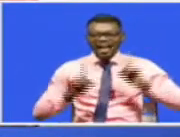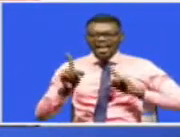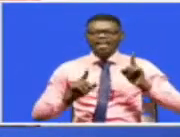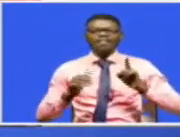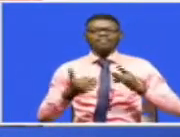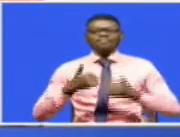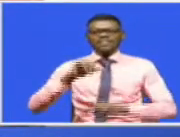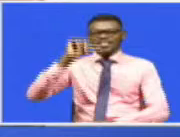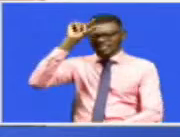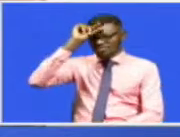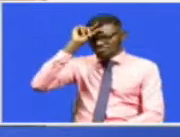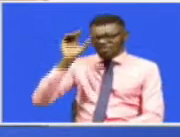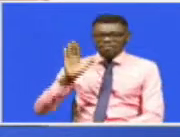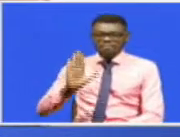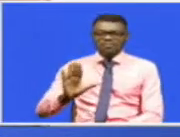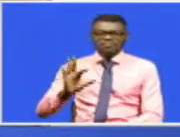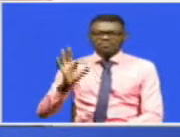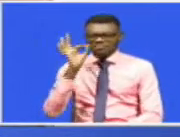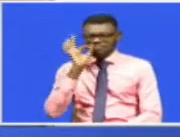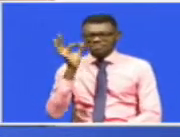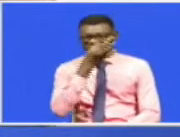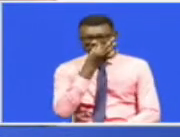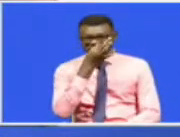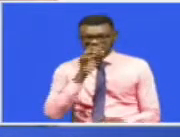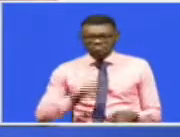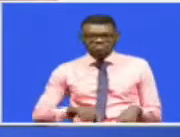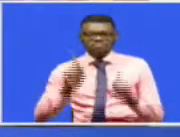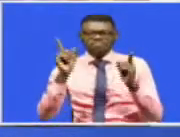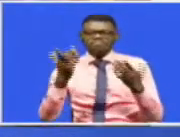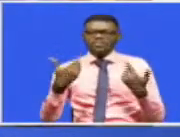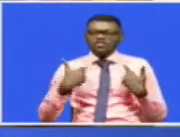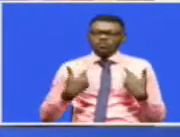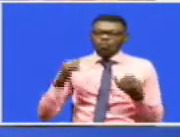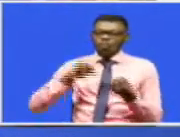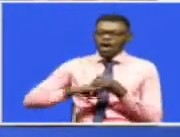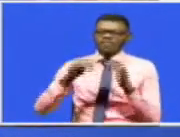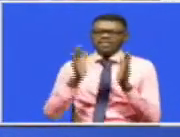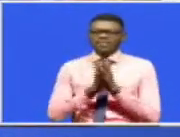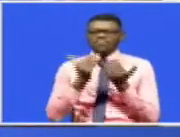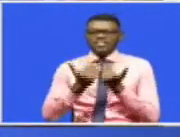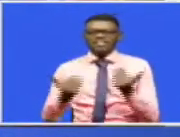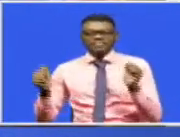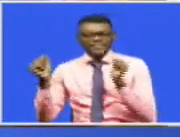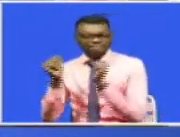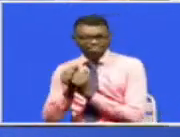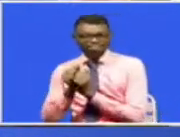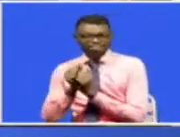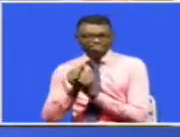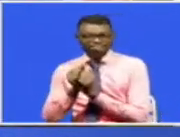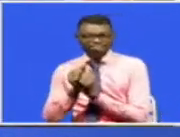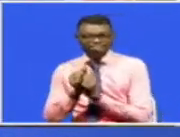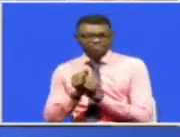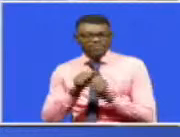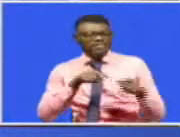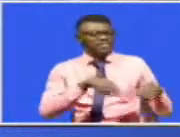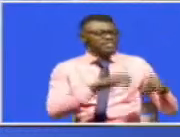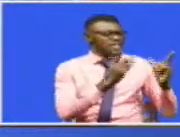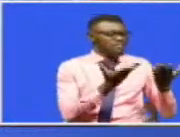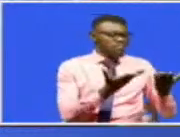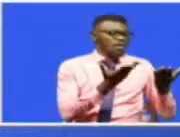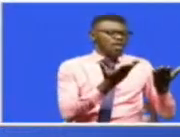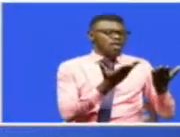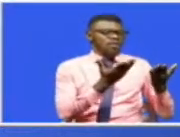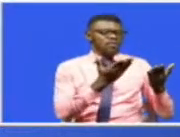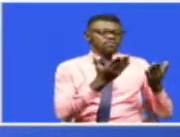serikali ya Rais mstaafu Mwai Kibaki. Ndile amemwacha mjane na watoto 10, yeye akiwa wa sita kwa familia watoto